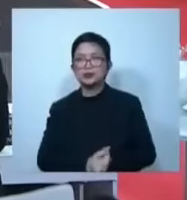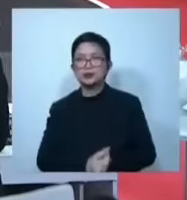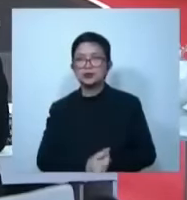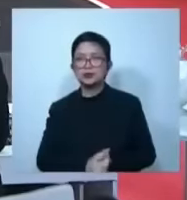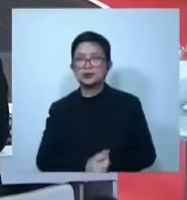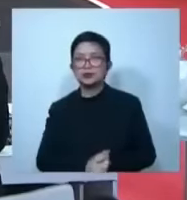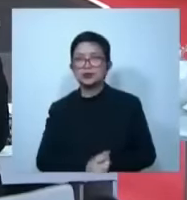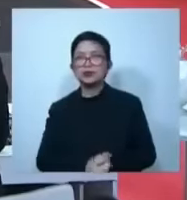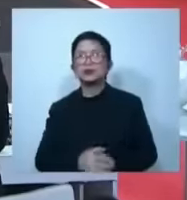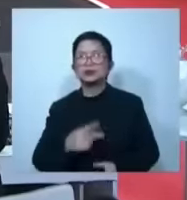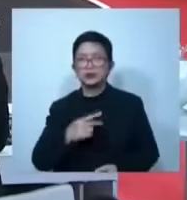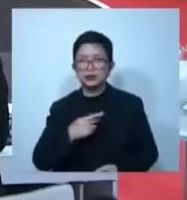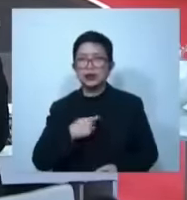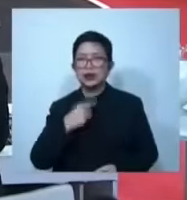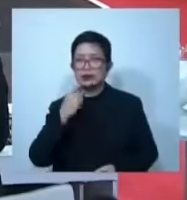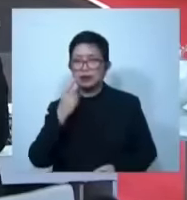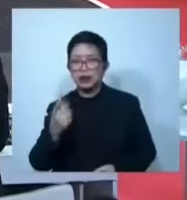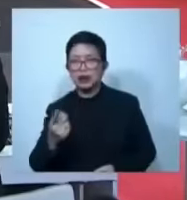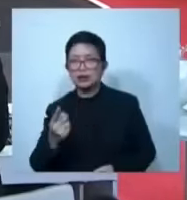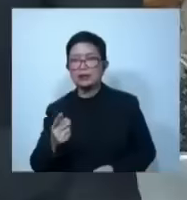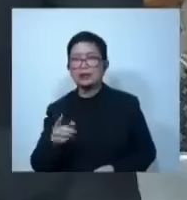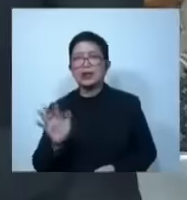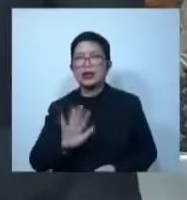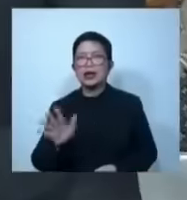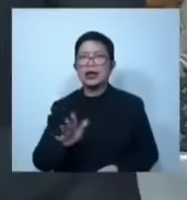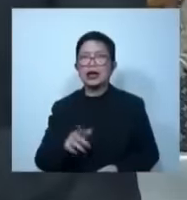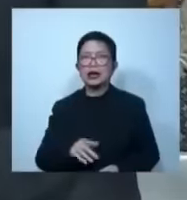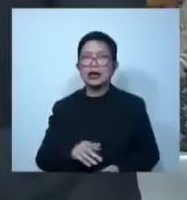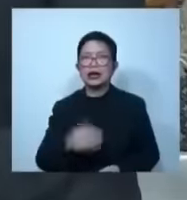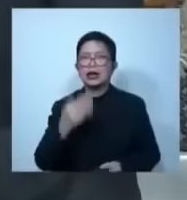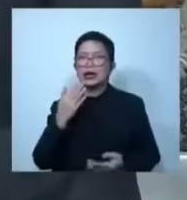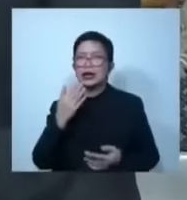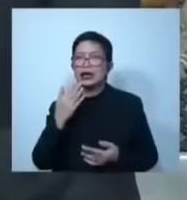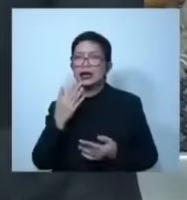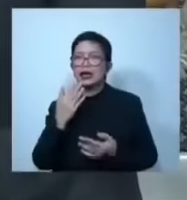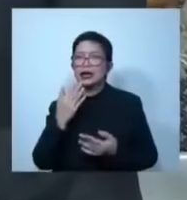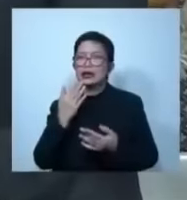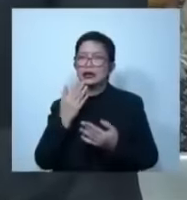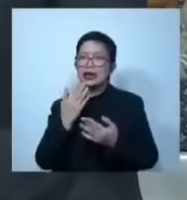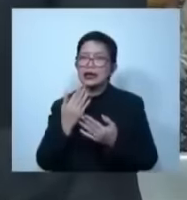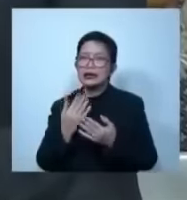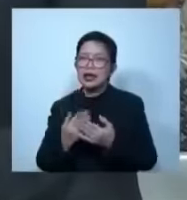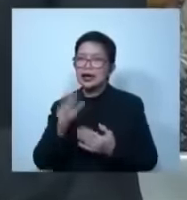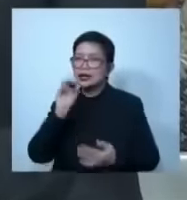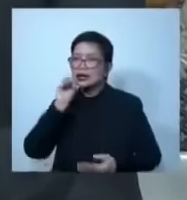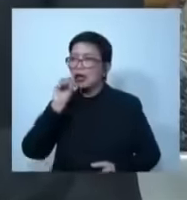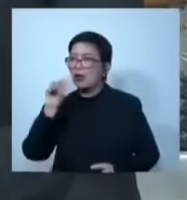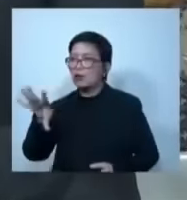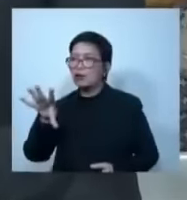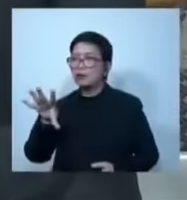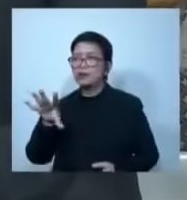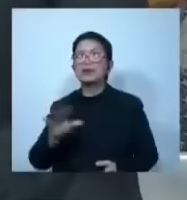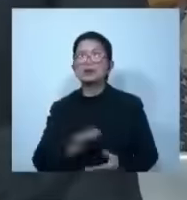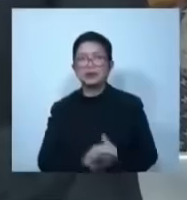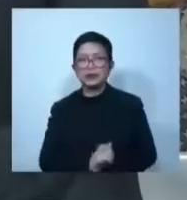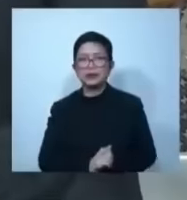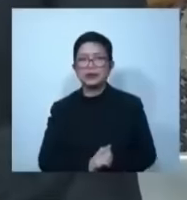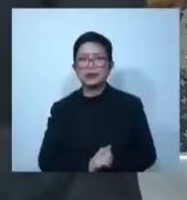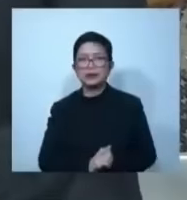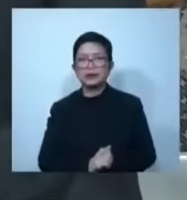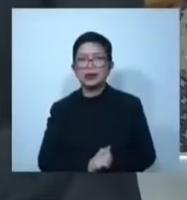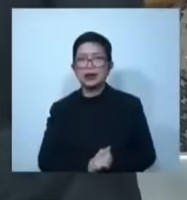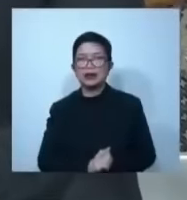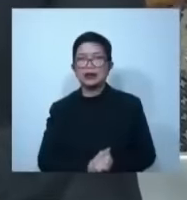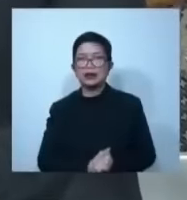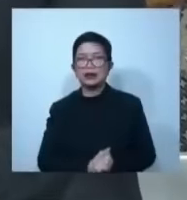pertegas kembali bahwasannya tidak ada sesi tanya jawab, artinya saling menanggapi, Bapak-bapak. Kami ingatkan kembali untuk